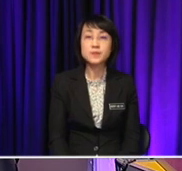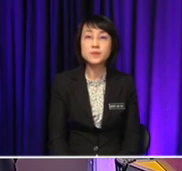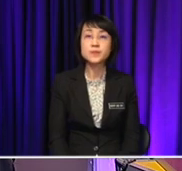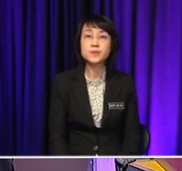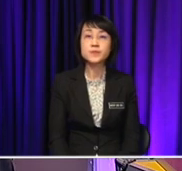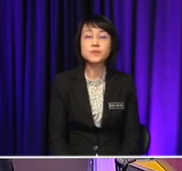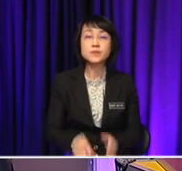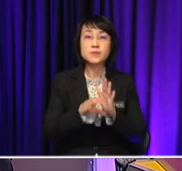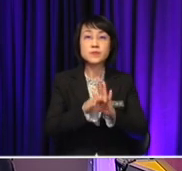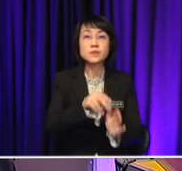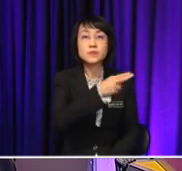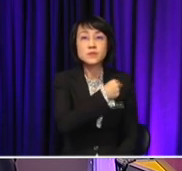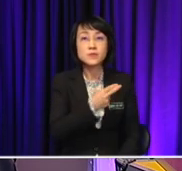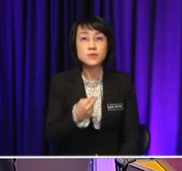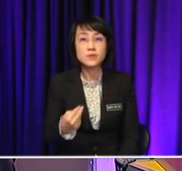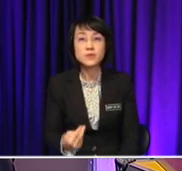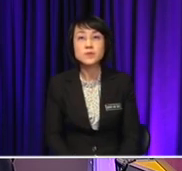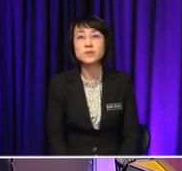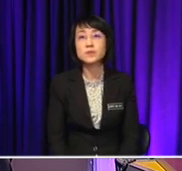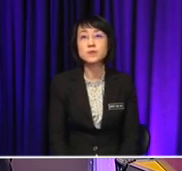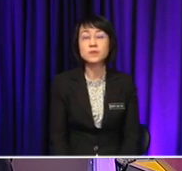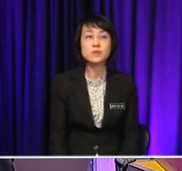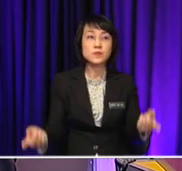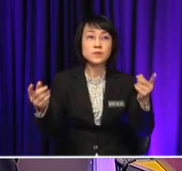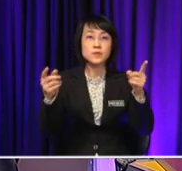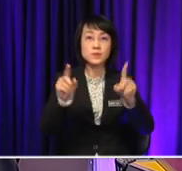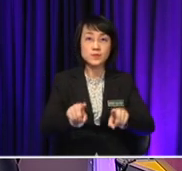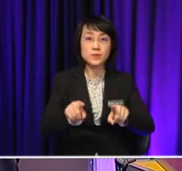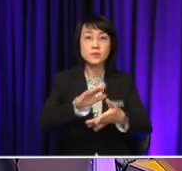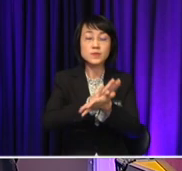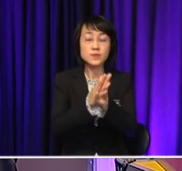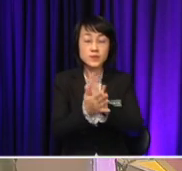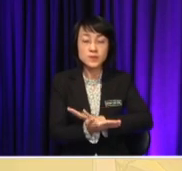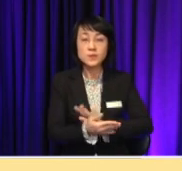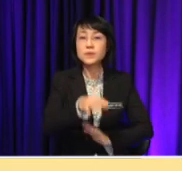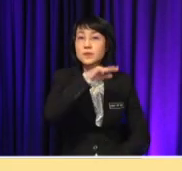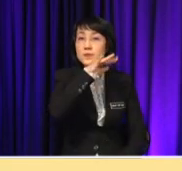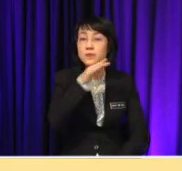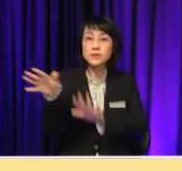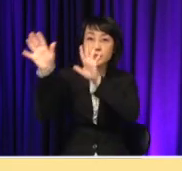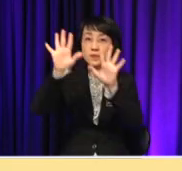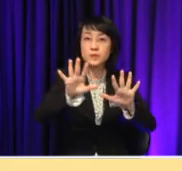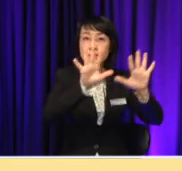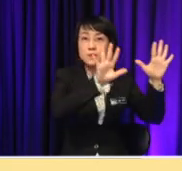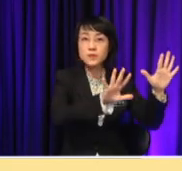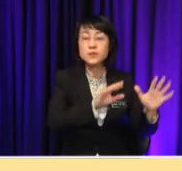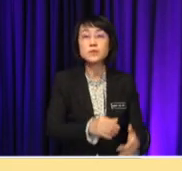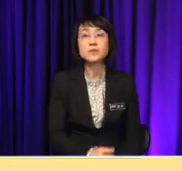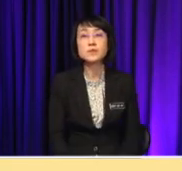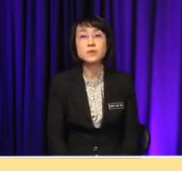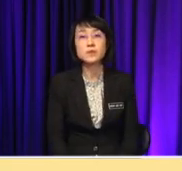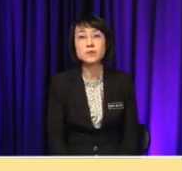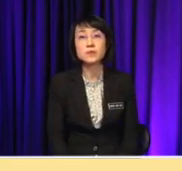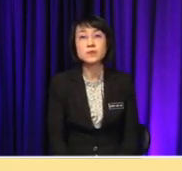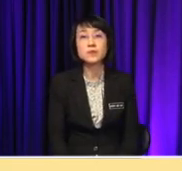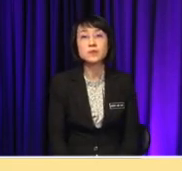kejadian gunung berapi belum menyebabkan pelakunya jerebu pembakaran bahan api fosil hari-hari pergi sekolah naik